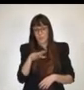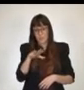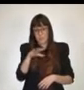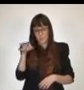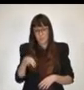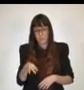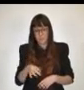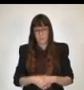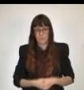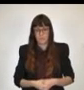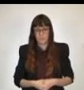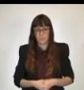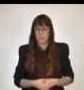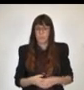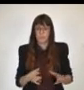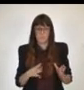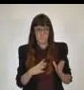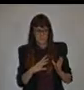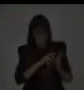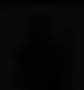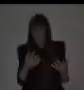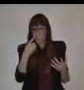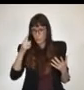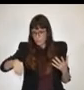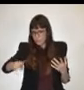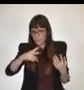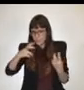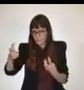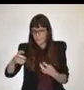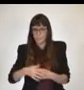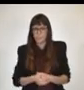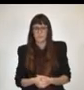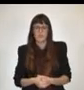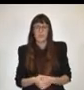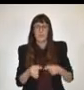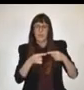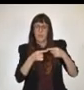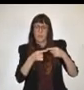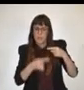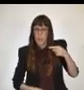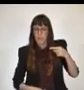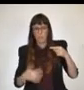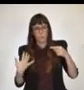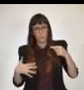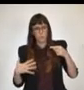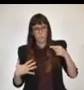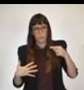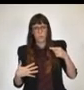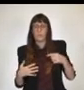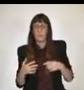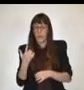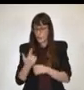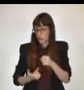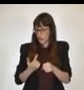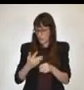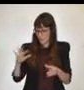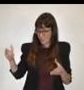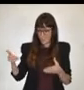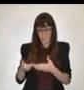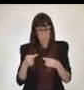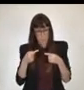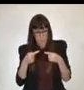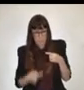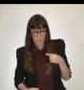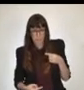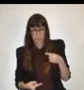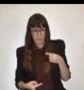d'un simple avenant sans information du COS. Les pertes financières, elles sont là depuis 2 ans. Depuis 2 ans, en fait, on n'a plus de